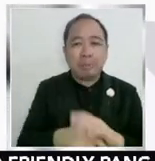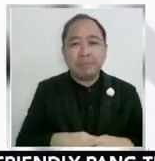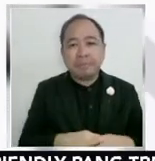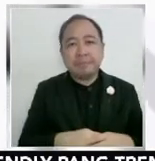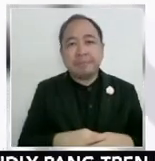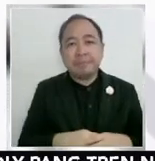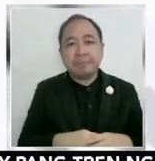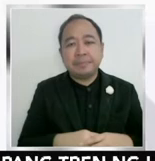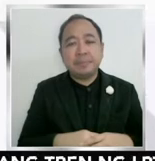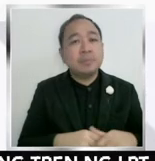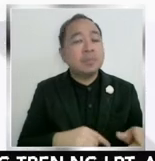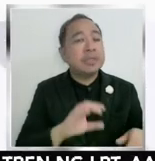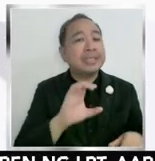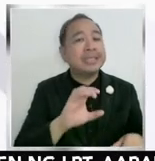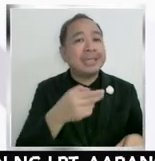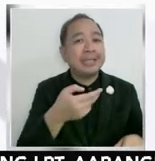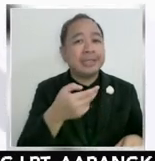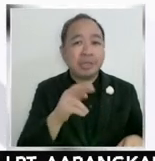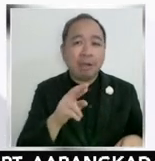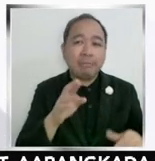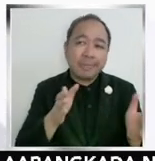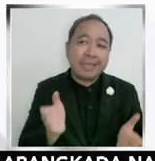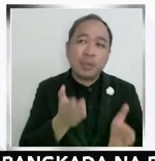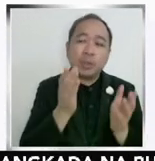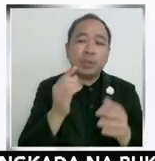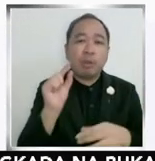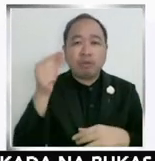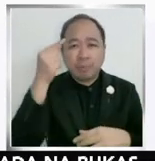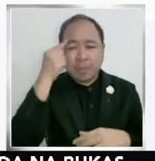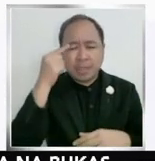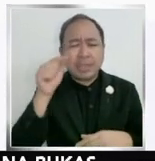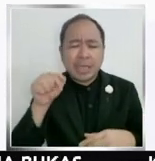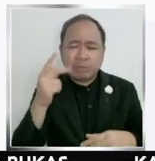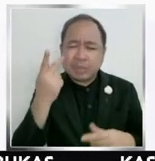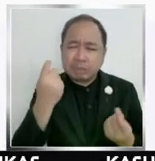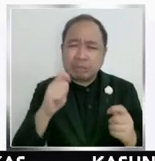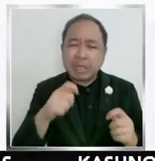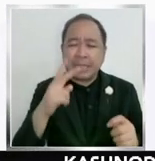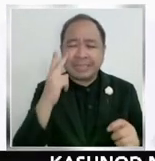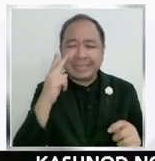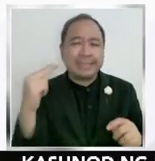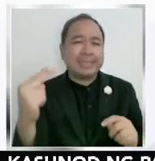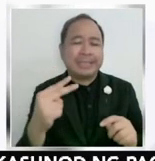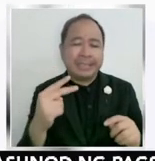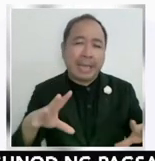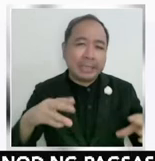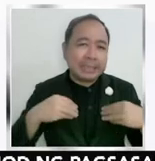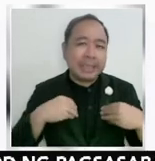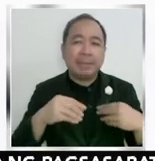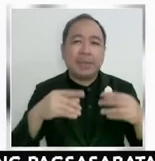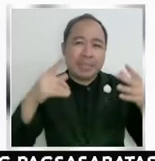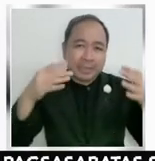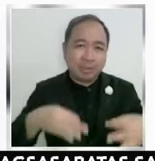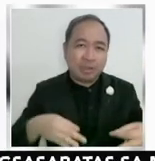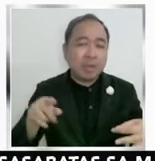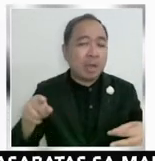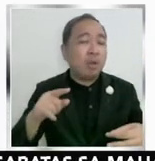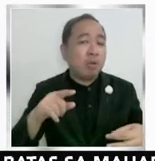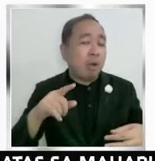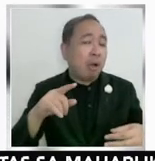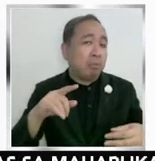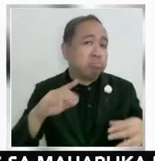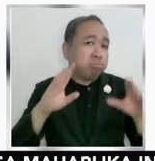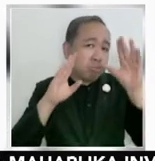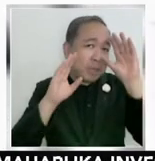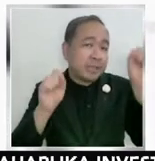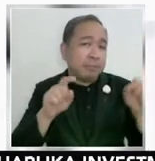Human Rights sa gobyerno, ikonsidera ang desisyon bilang pagkakataong patunayan ang pangako ng Pangulo na pananagutin